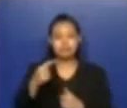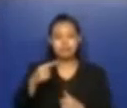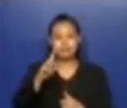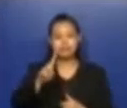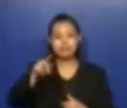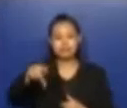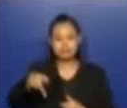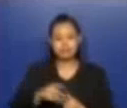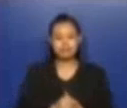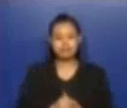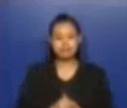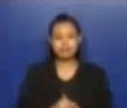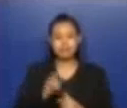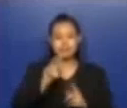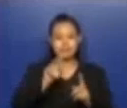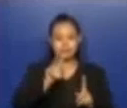ที่